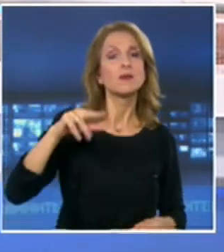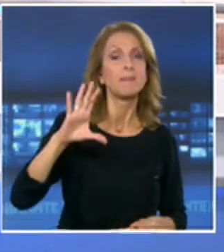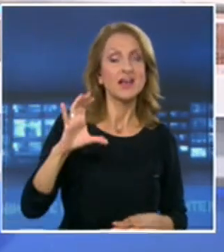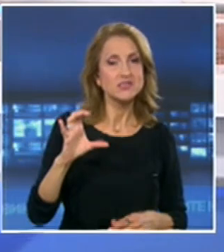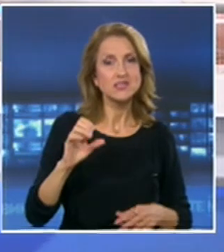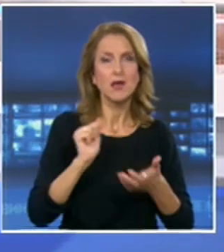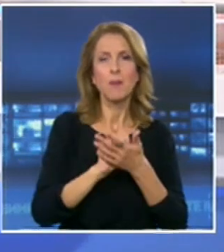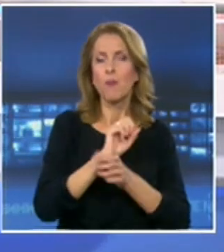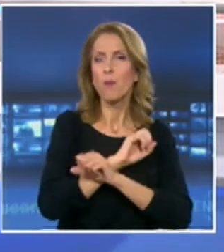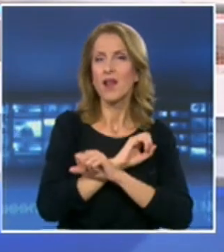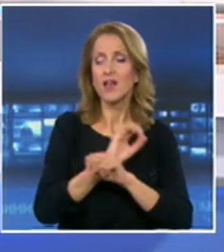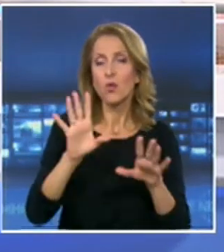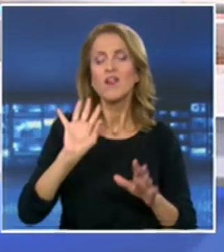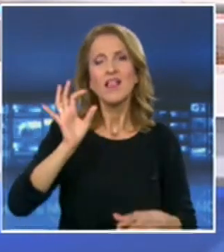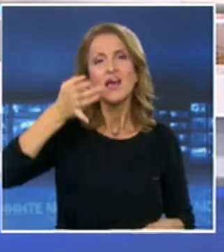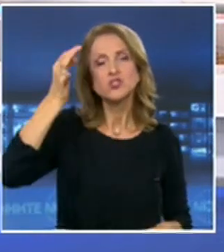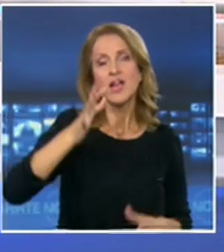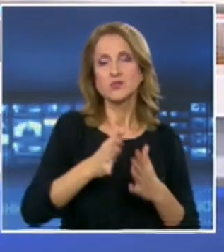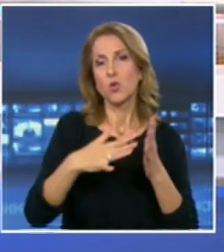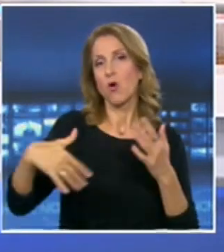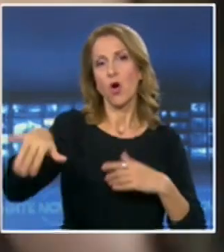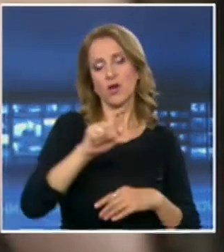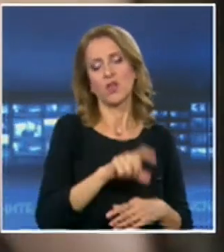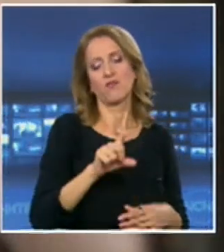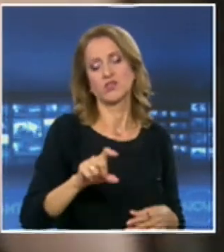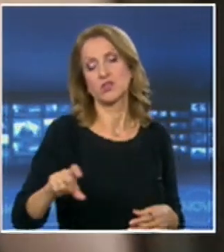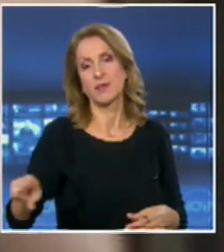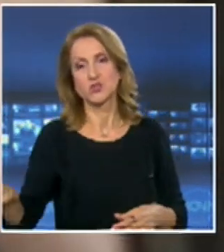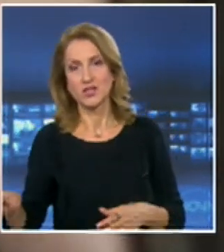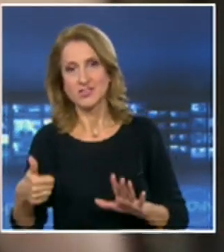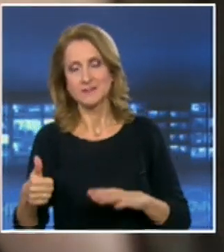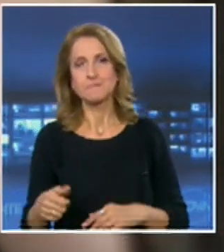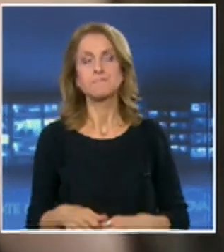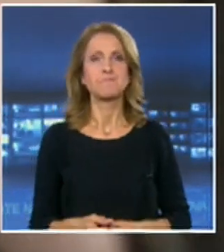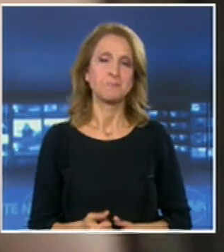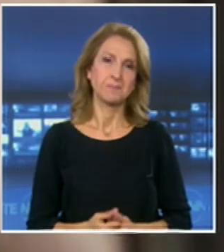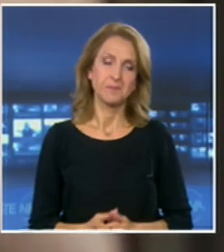списъка на 200 най-популярни пароли. Можете да ги научите от сайта ни nova.bg.